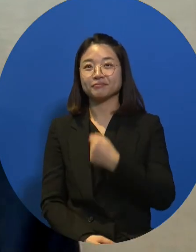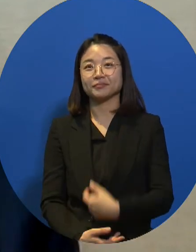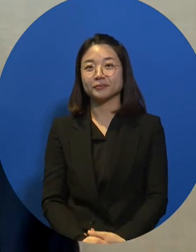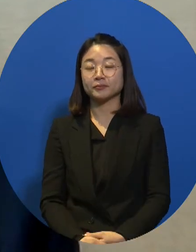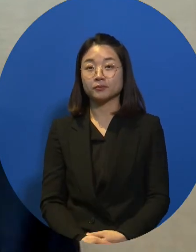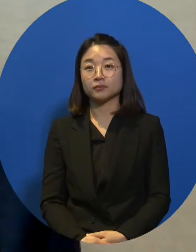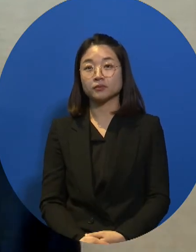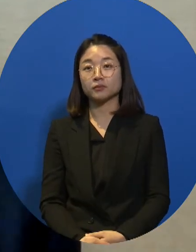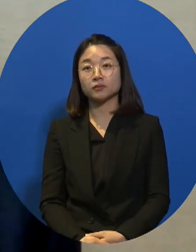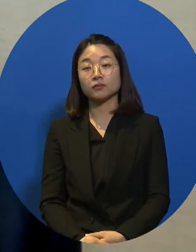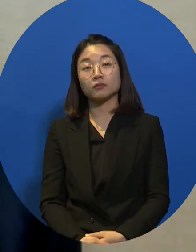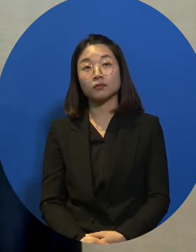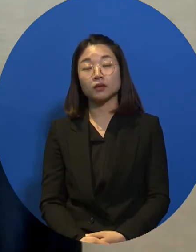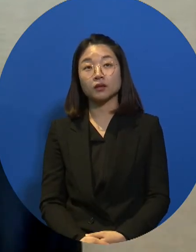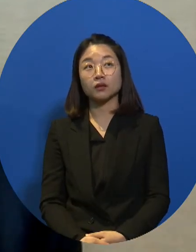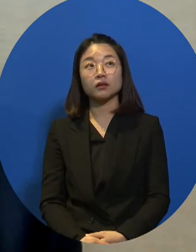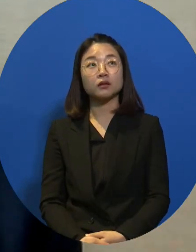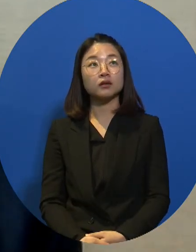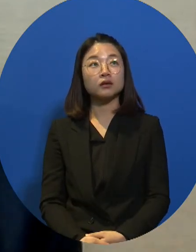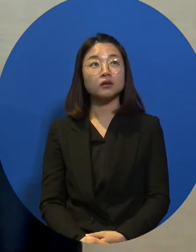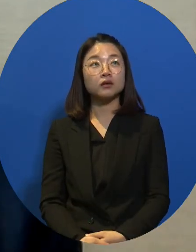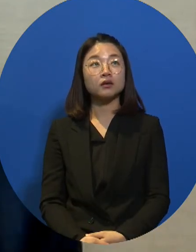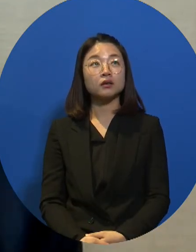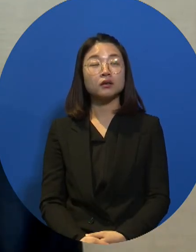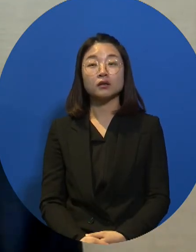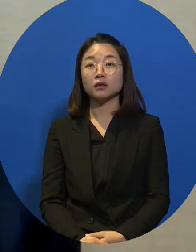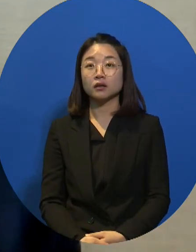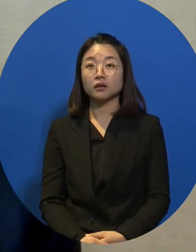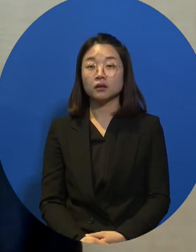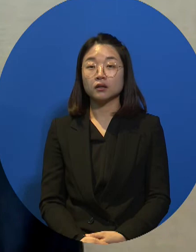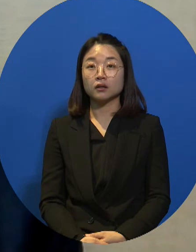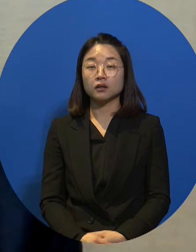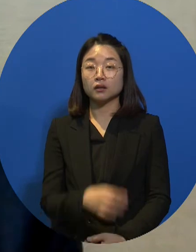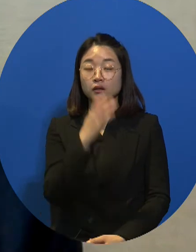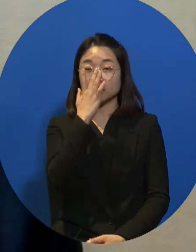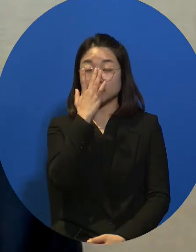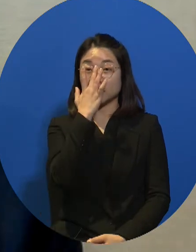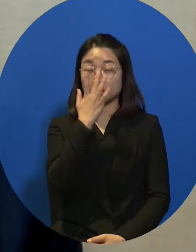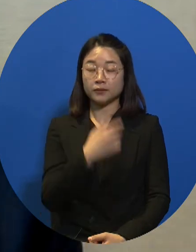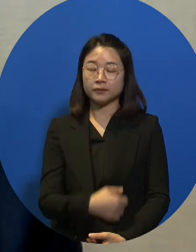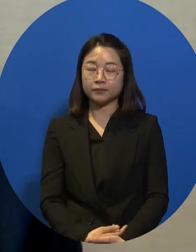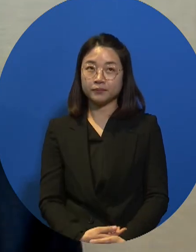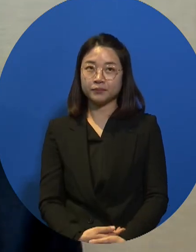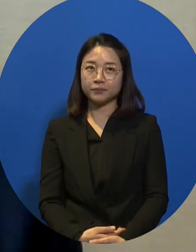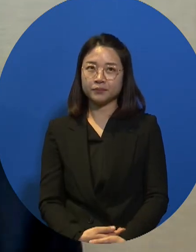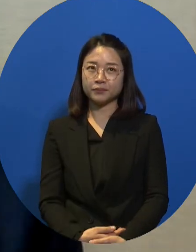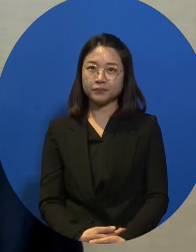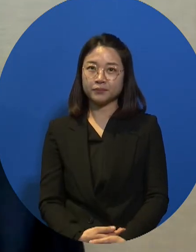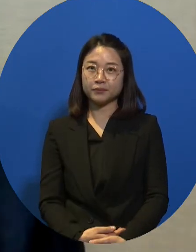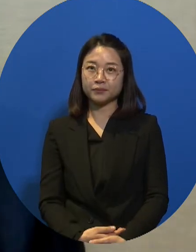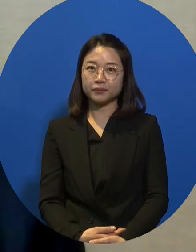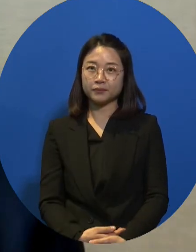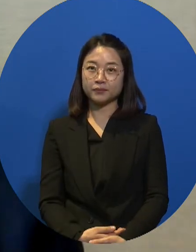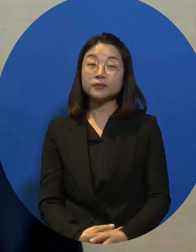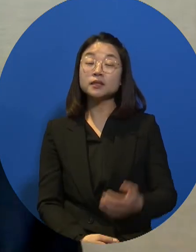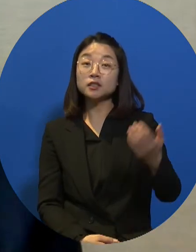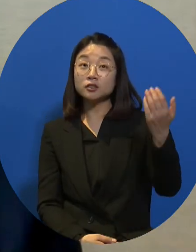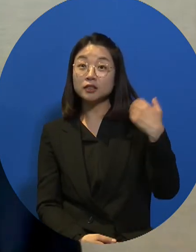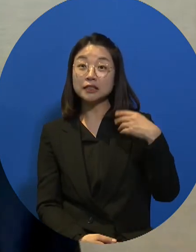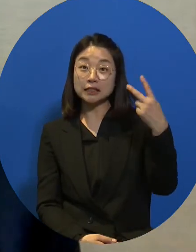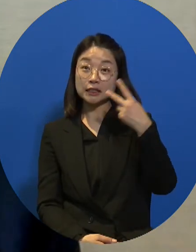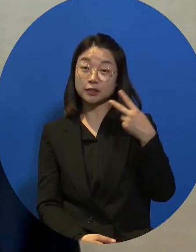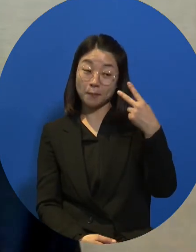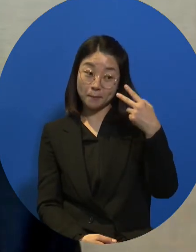합니다. 이제 기존에 이제 말씀드렸다와 같이 우리 이제 CERPD가